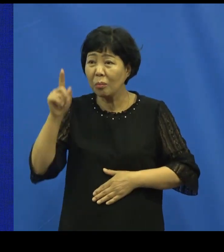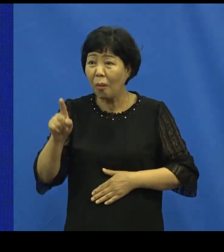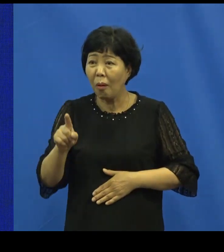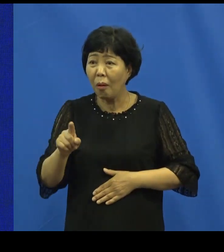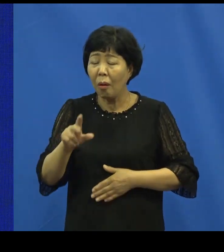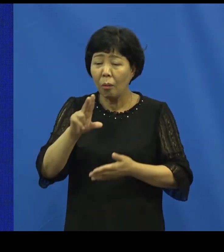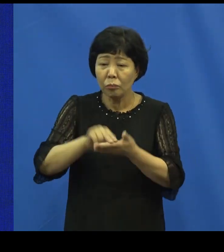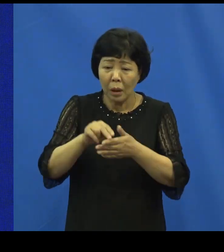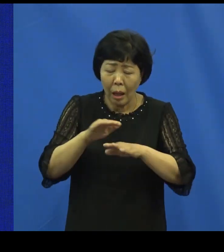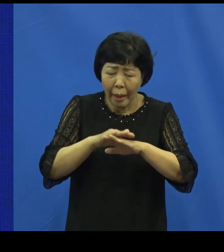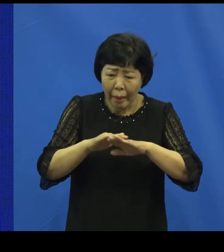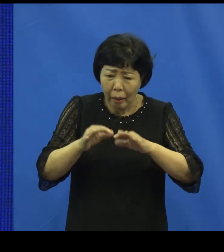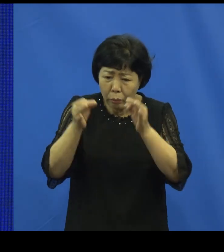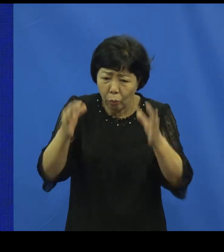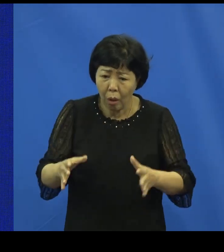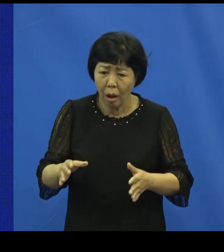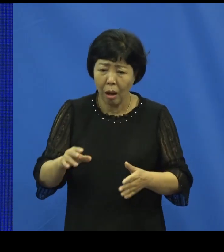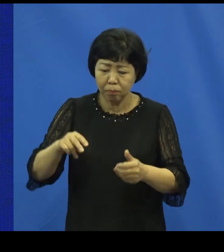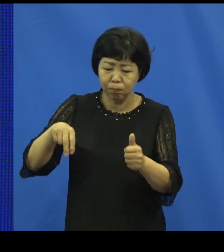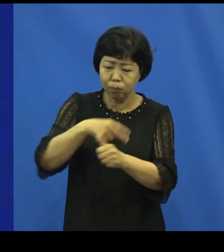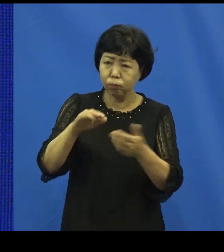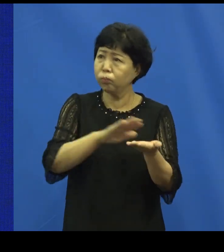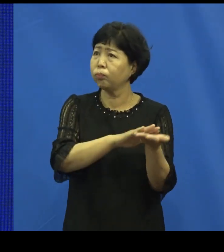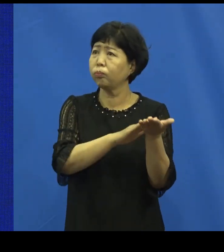해결하려고 하는 동안에 상황이 바뀌어 버려요.